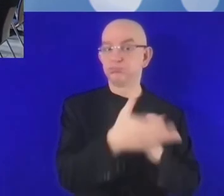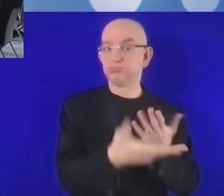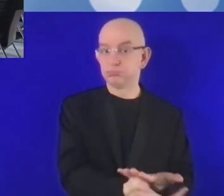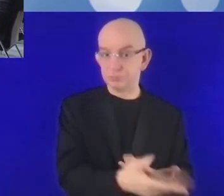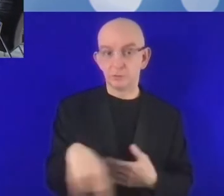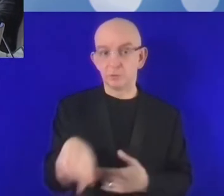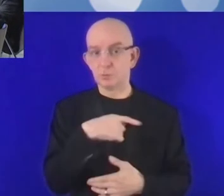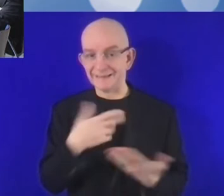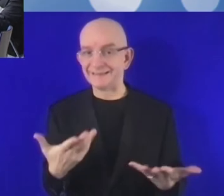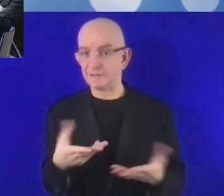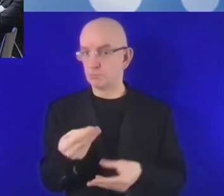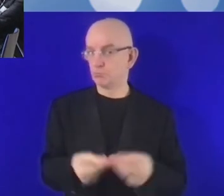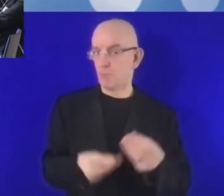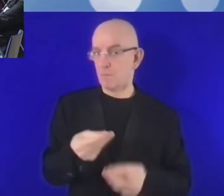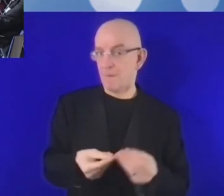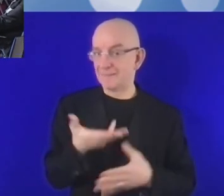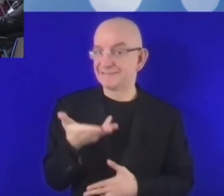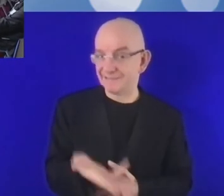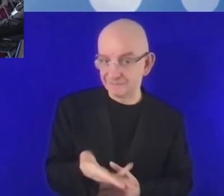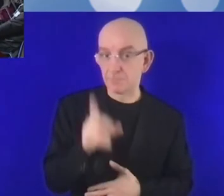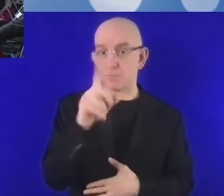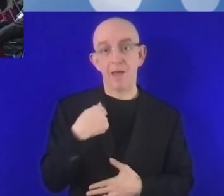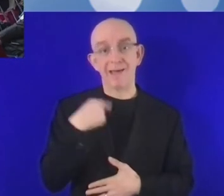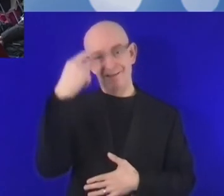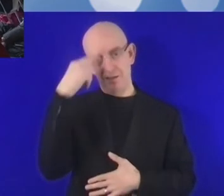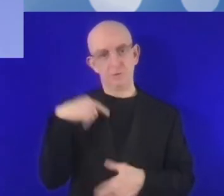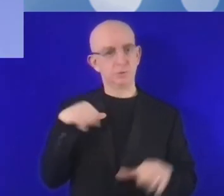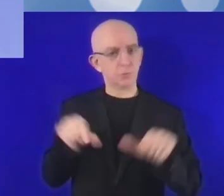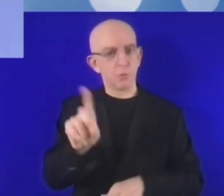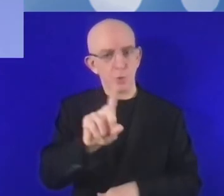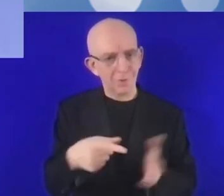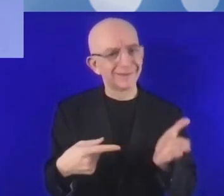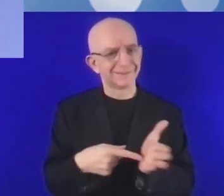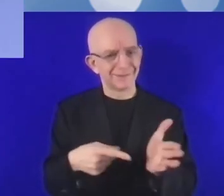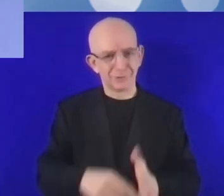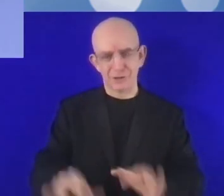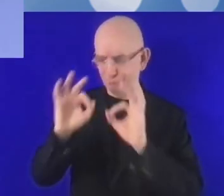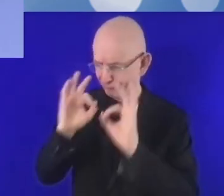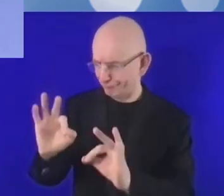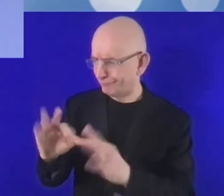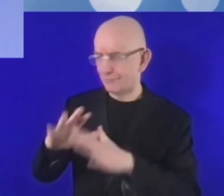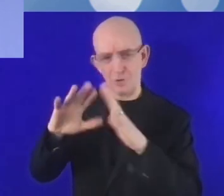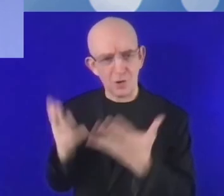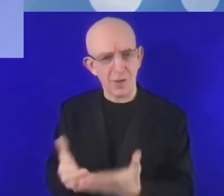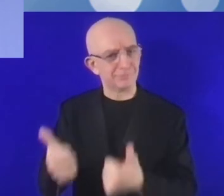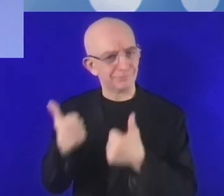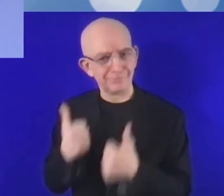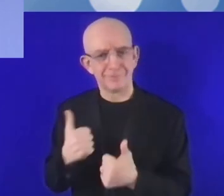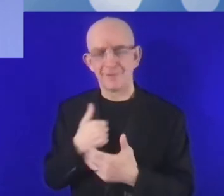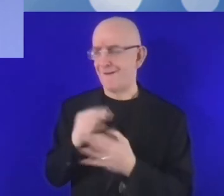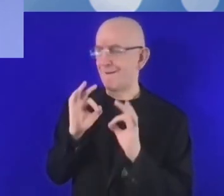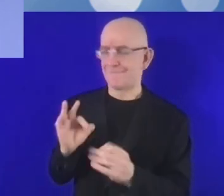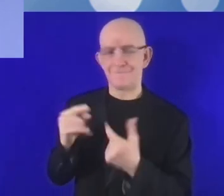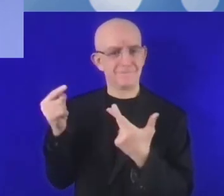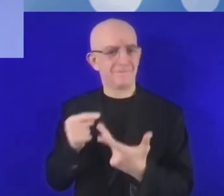Mais bien sûr, comprenez-moi bien, je considère que la technologie crée d'énormes opportunités. Et je